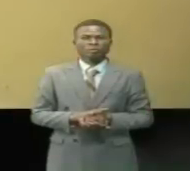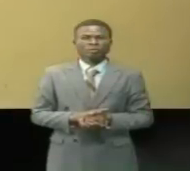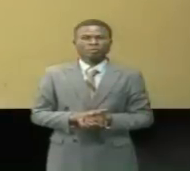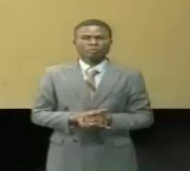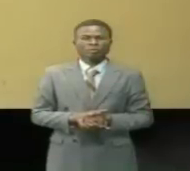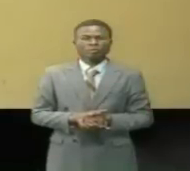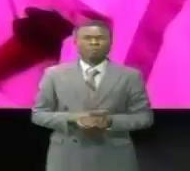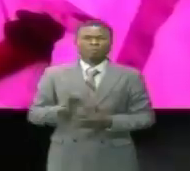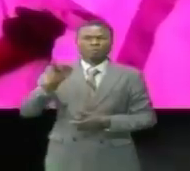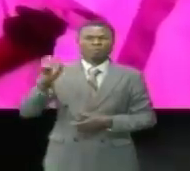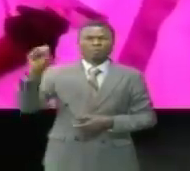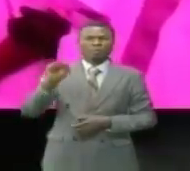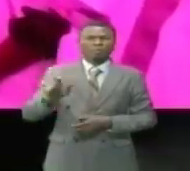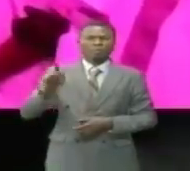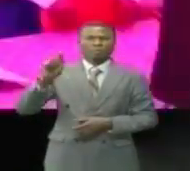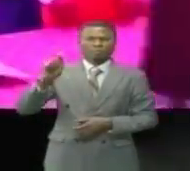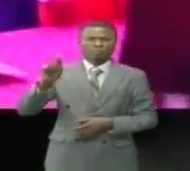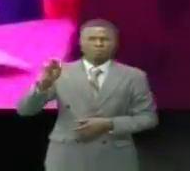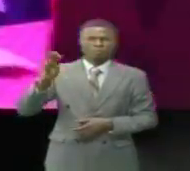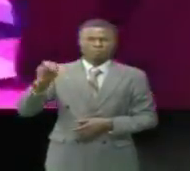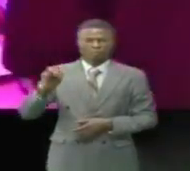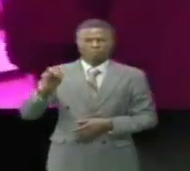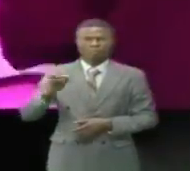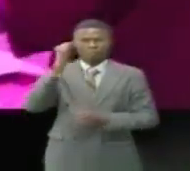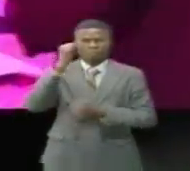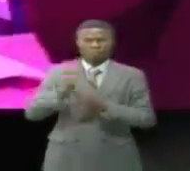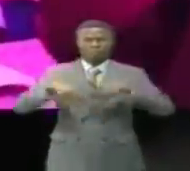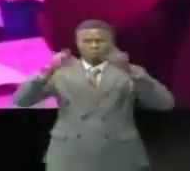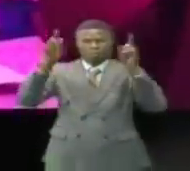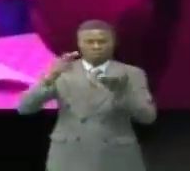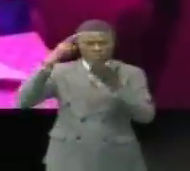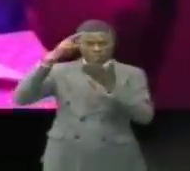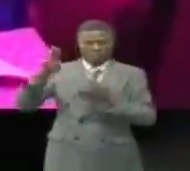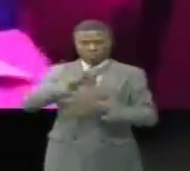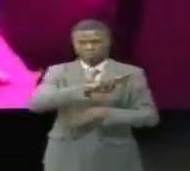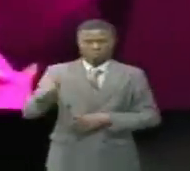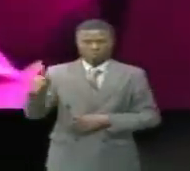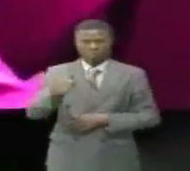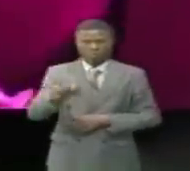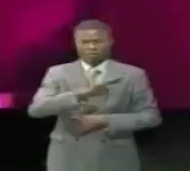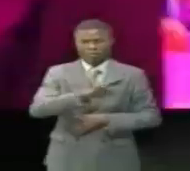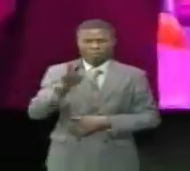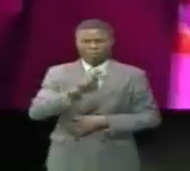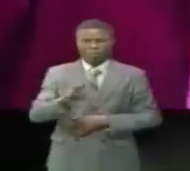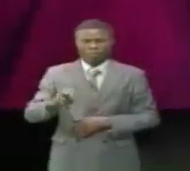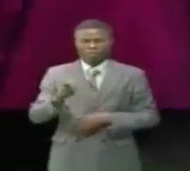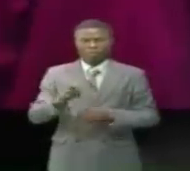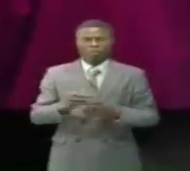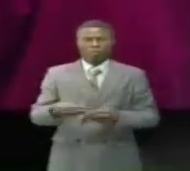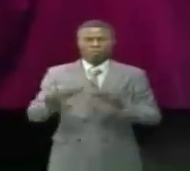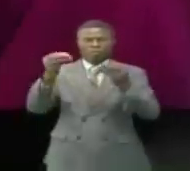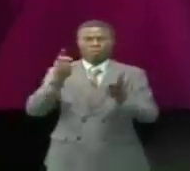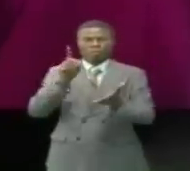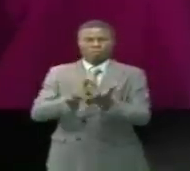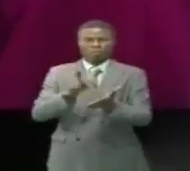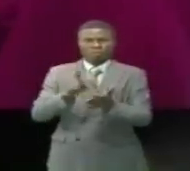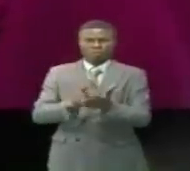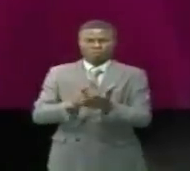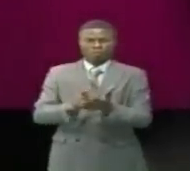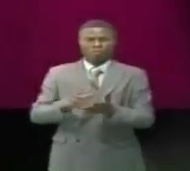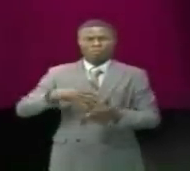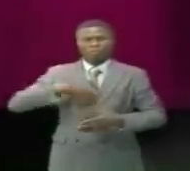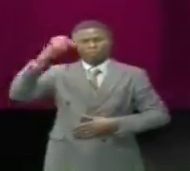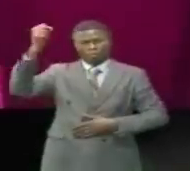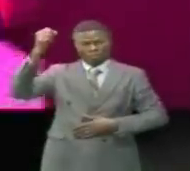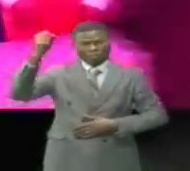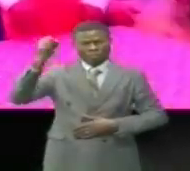médicales, ISTEM Kananga. Une double cérémonie de clôture de l'année académique 2021-2022 et la collation des grades académiques aux lauréats à